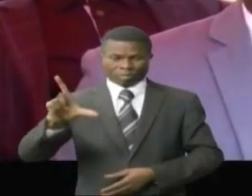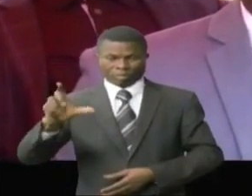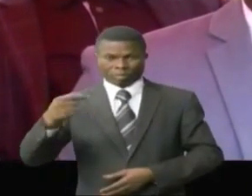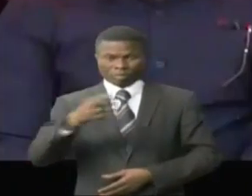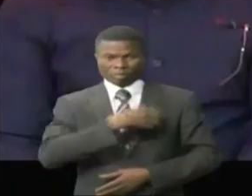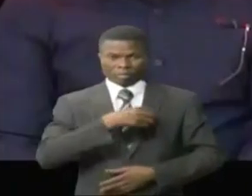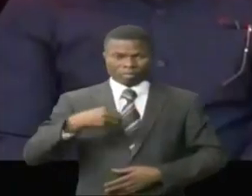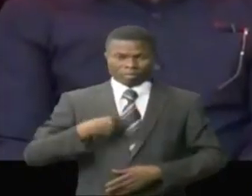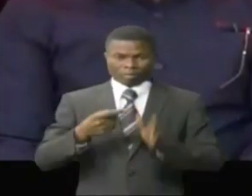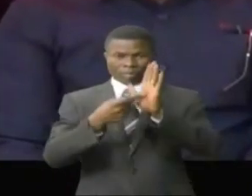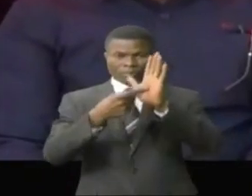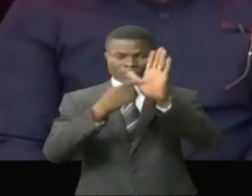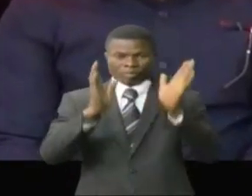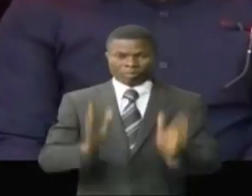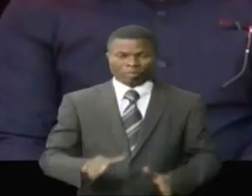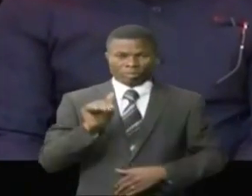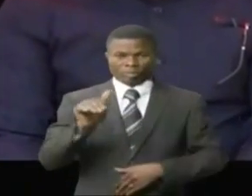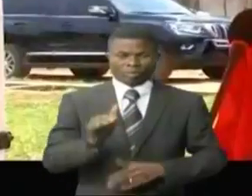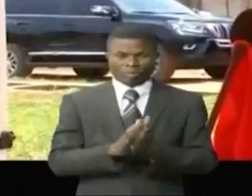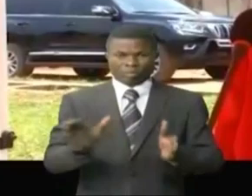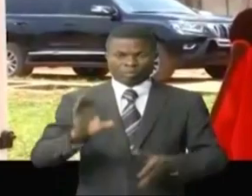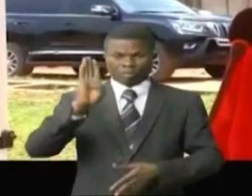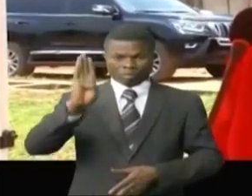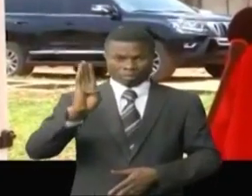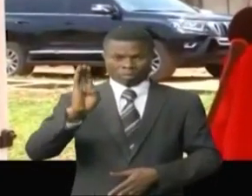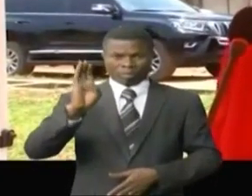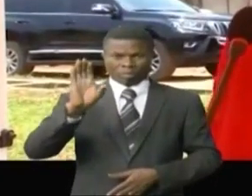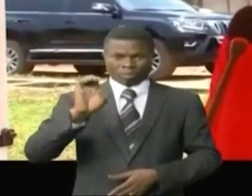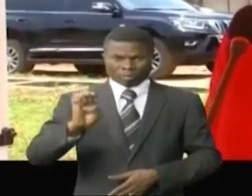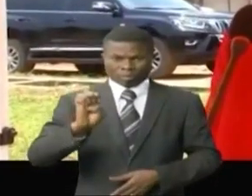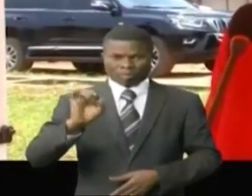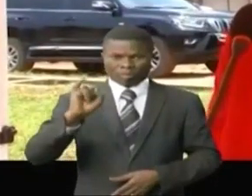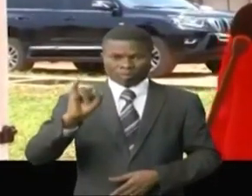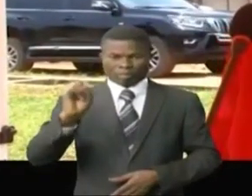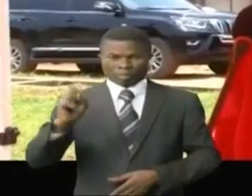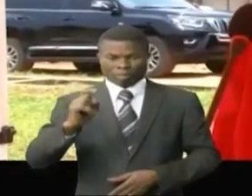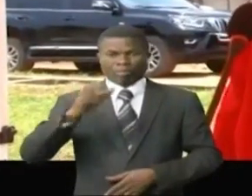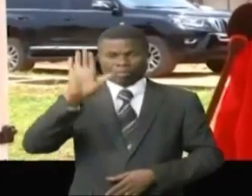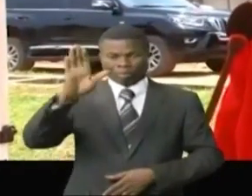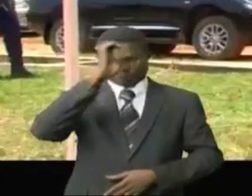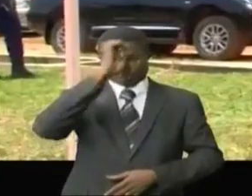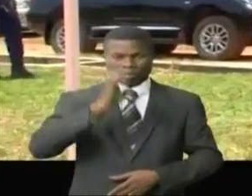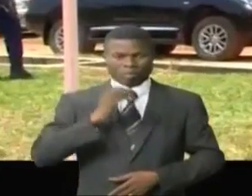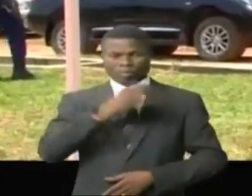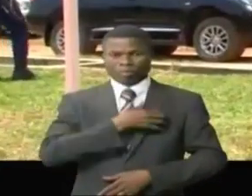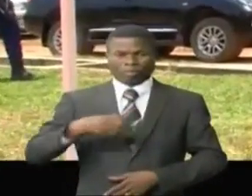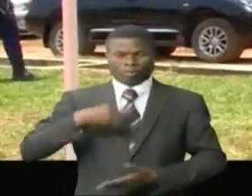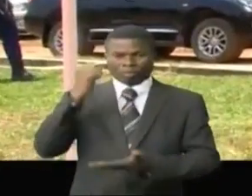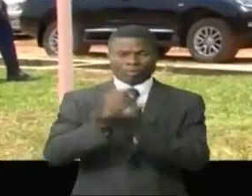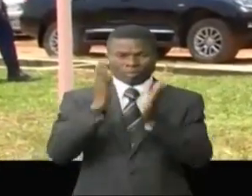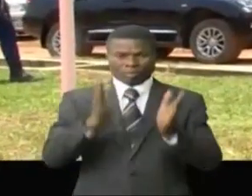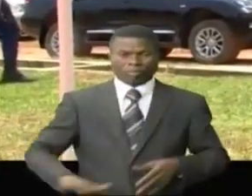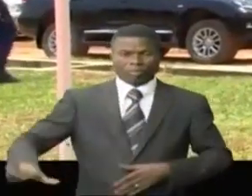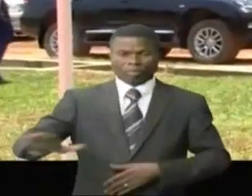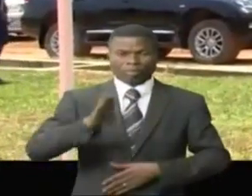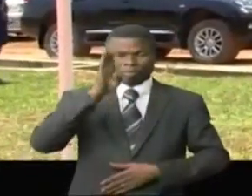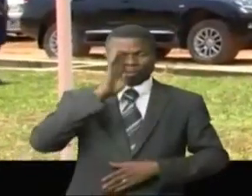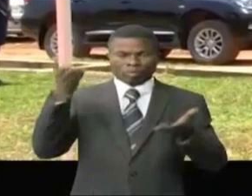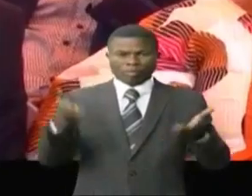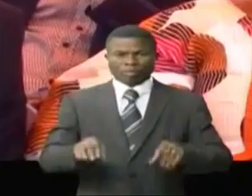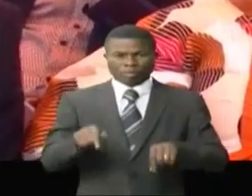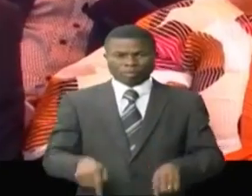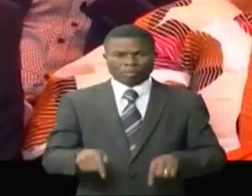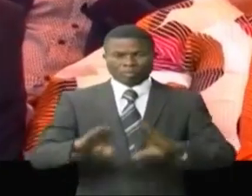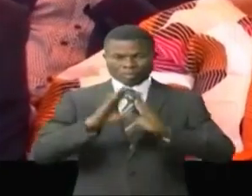Madame la représentante du directeur de BCNUDH, ainsi que son Excellence Madame l'ambassadrice du Royaume de Belgique en RDC,